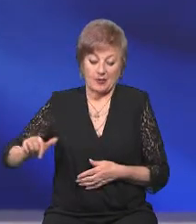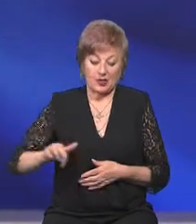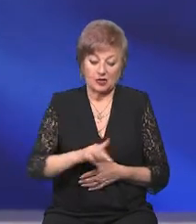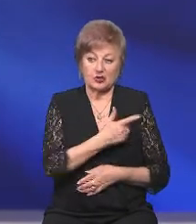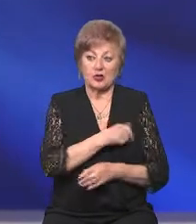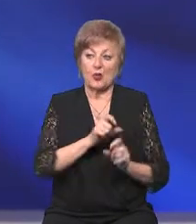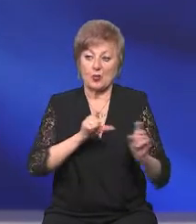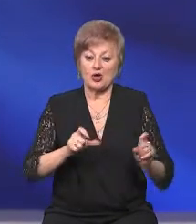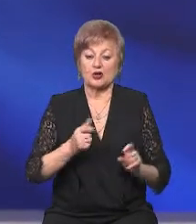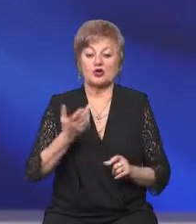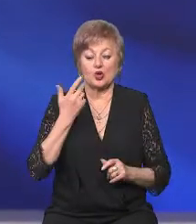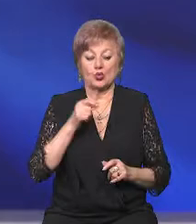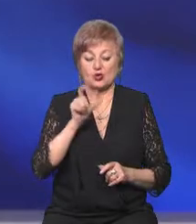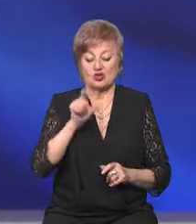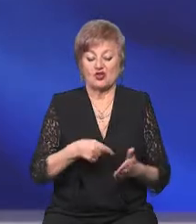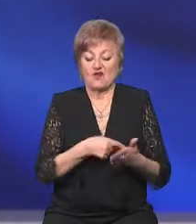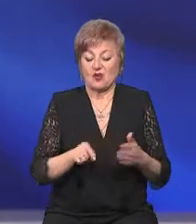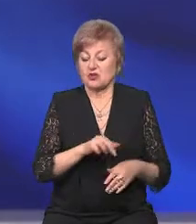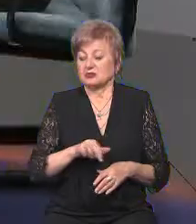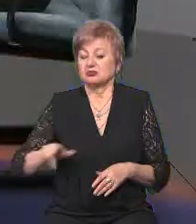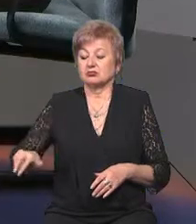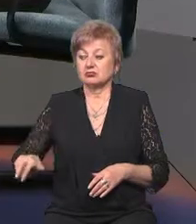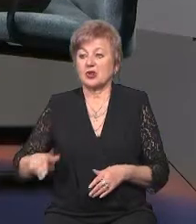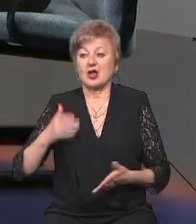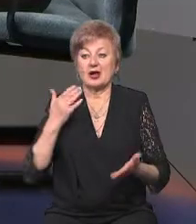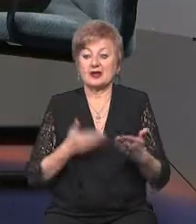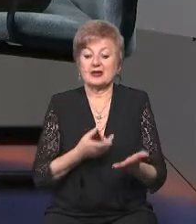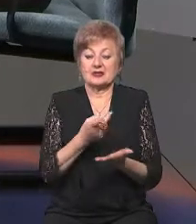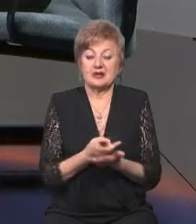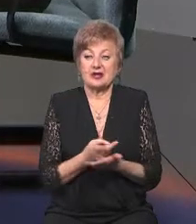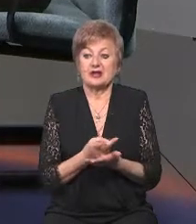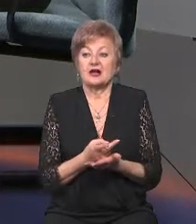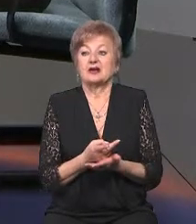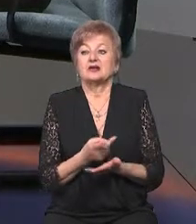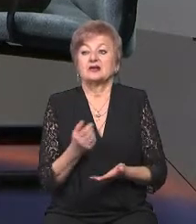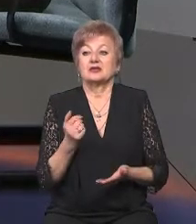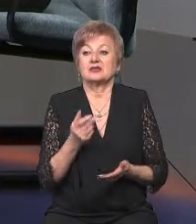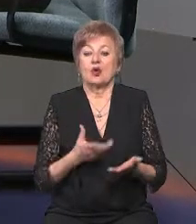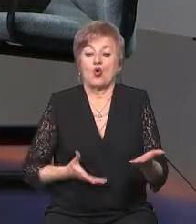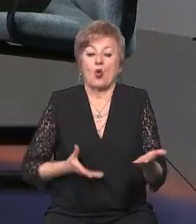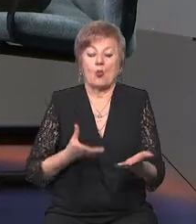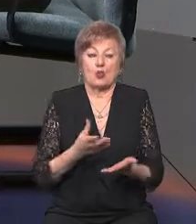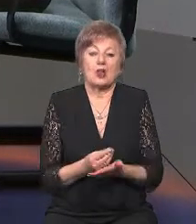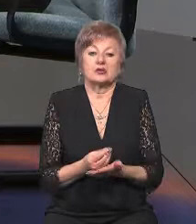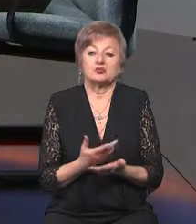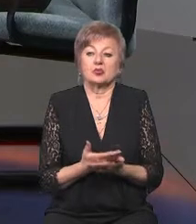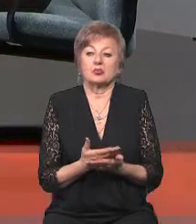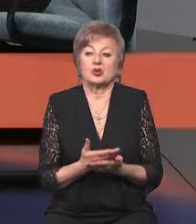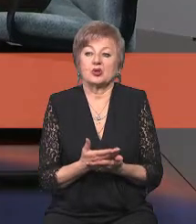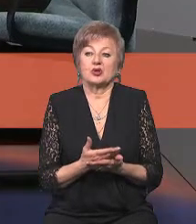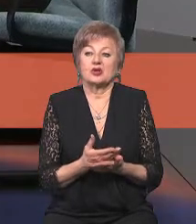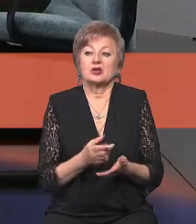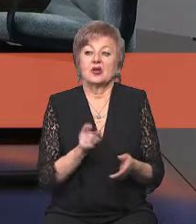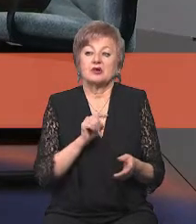лікарню і до того, як людина виписалась. І якщо людина лежить там 200 днів, оплата буде така сама, як людина